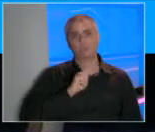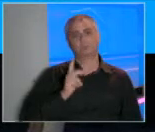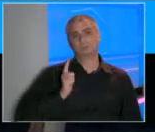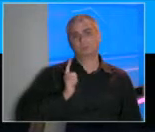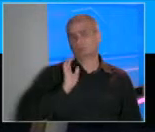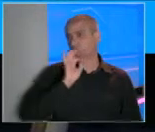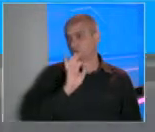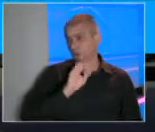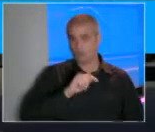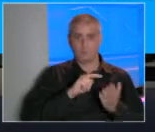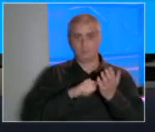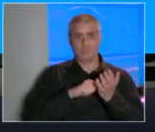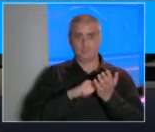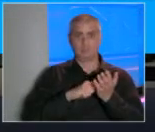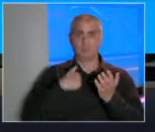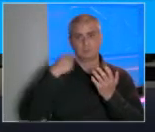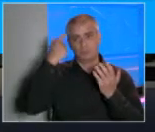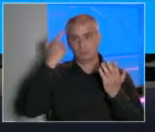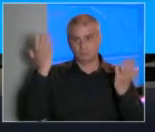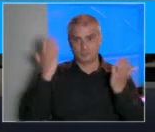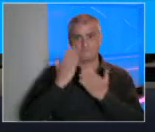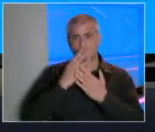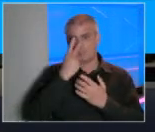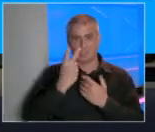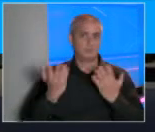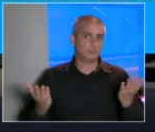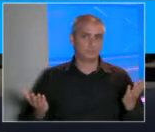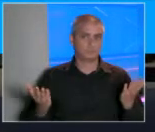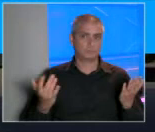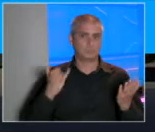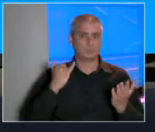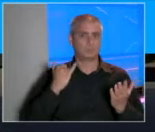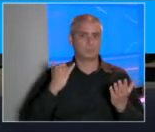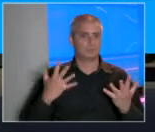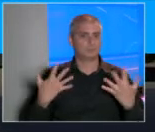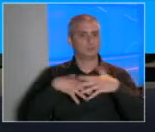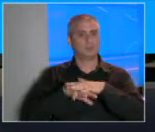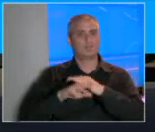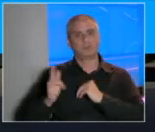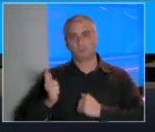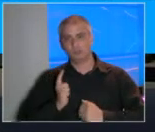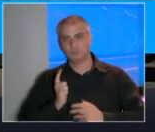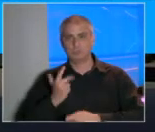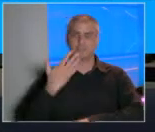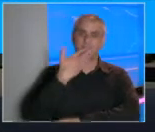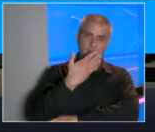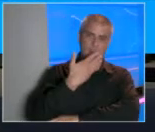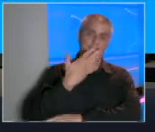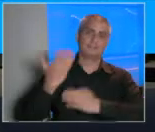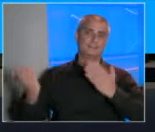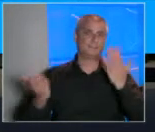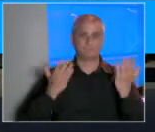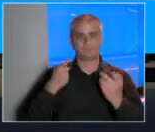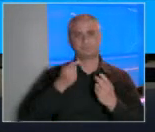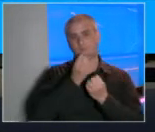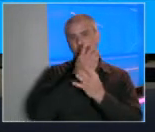אישי עבורו, ולכן אני חושבת שבעצם ראינו פה איזושהי הצטלבות בין האישי למדיני, שדווקא